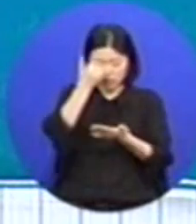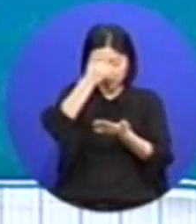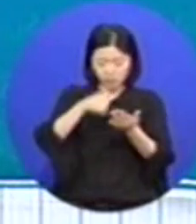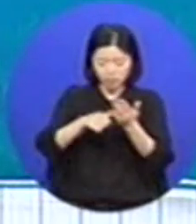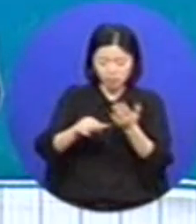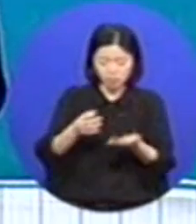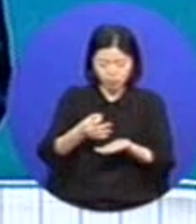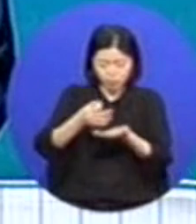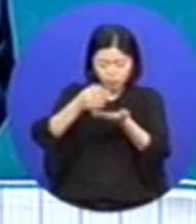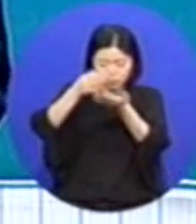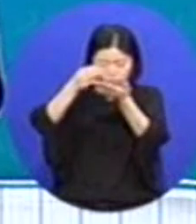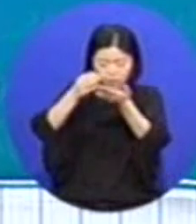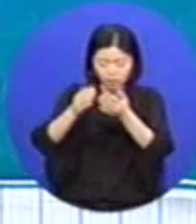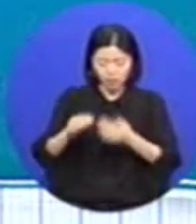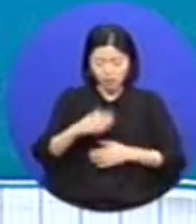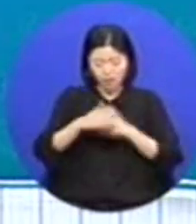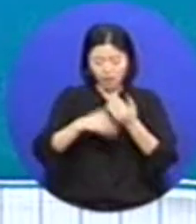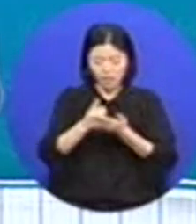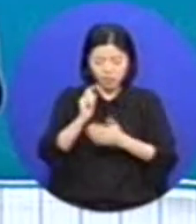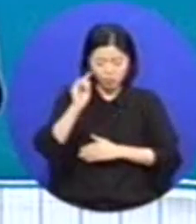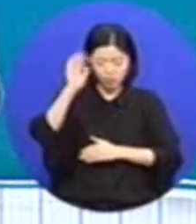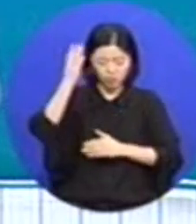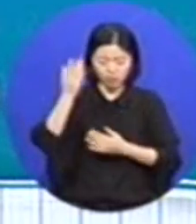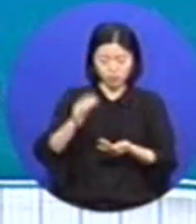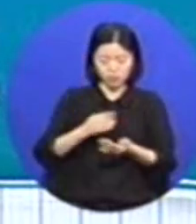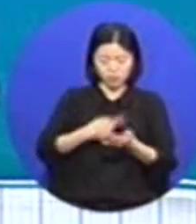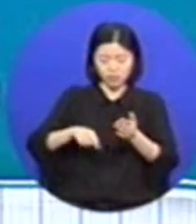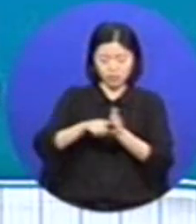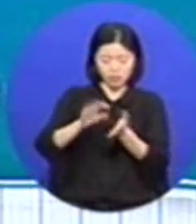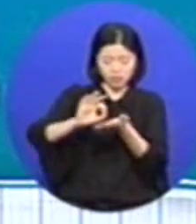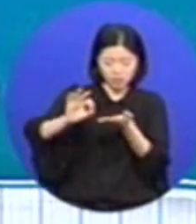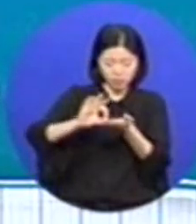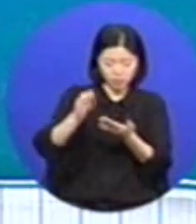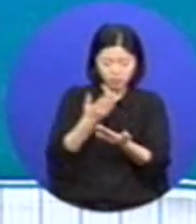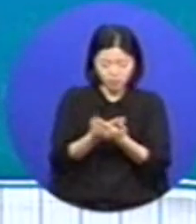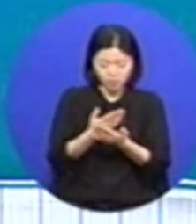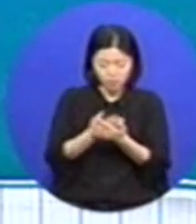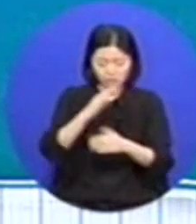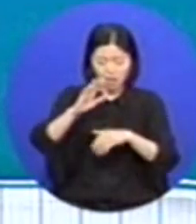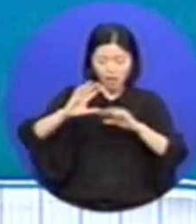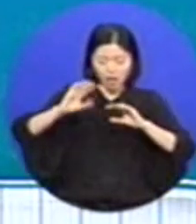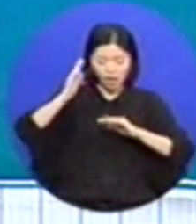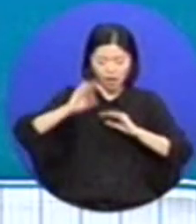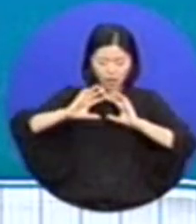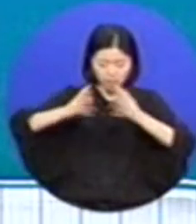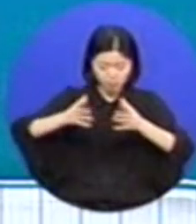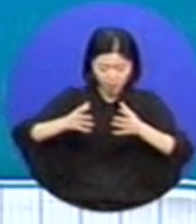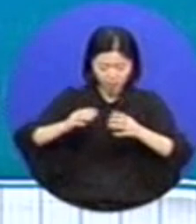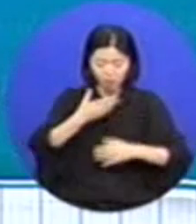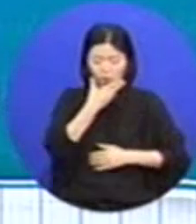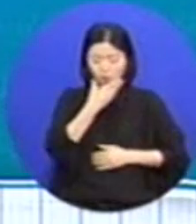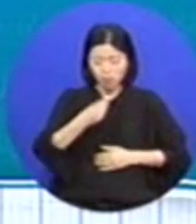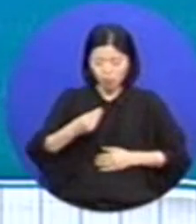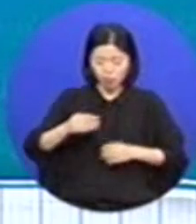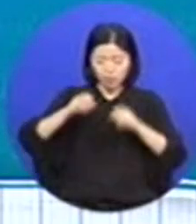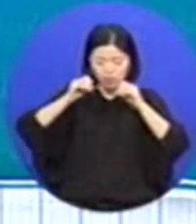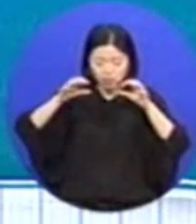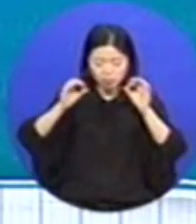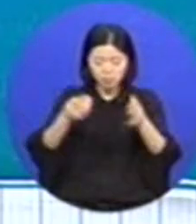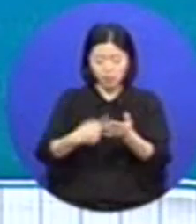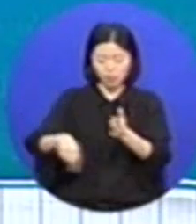드립니다 하나님 영광 위하여 귀하게 사용 되게 하소서 하나님의 나라 복음의 전파를